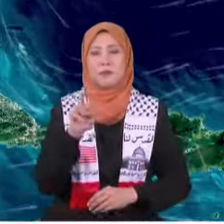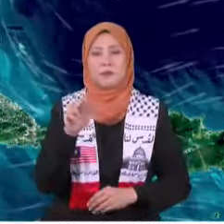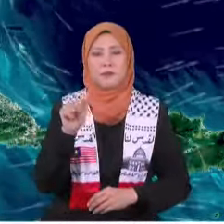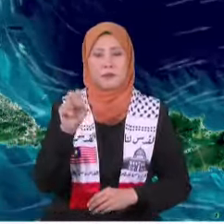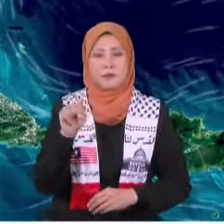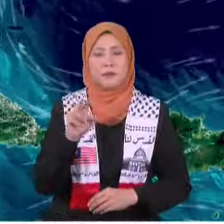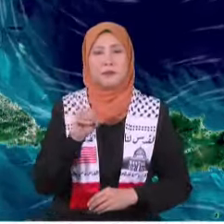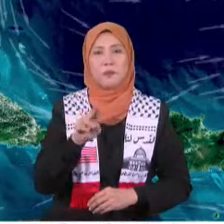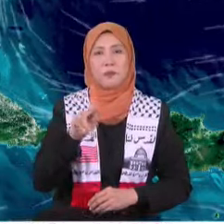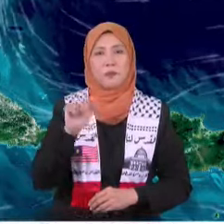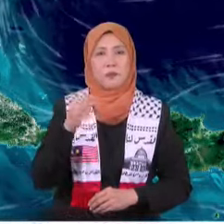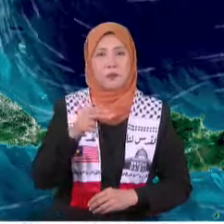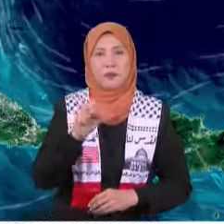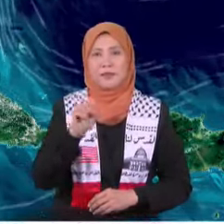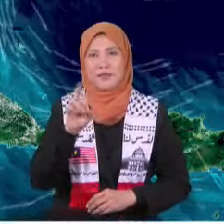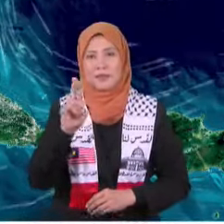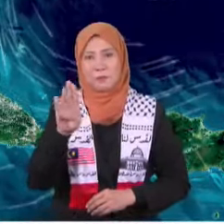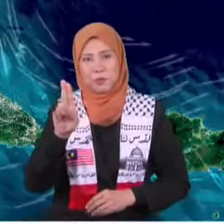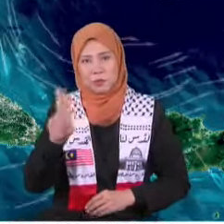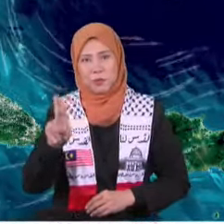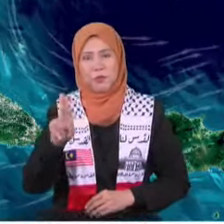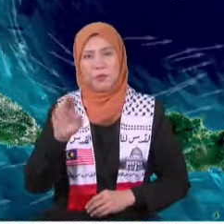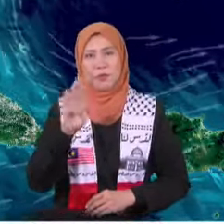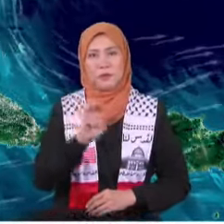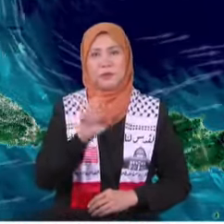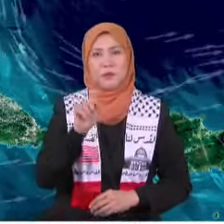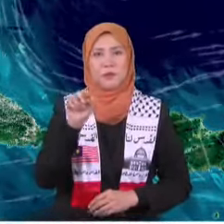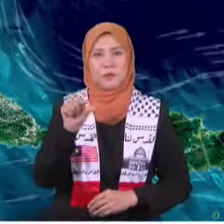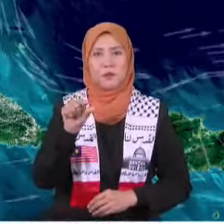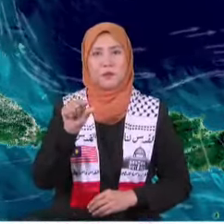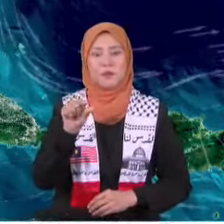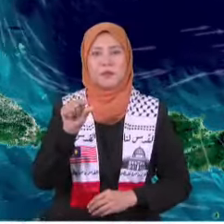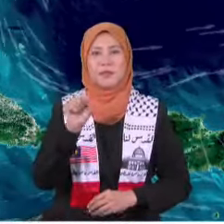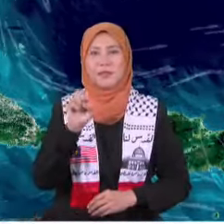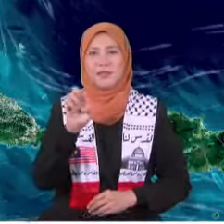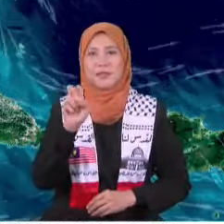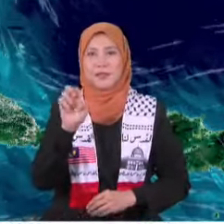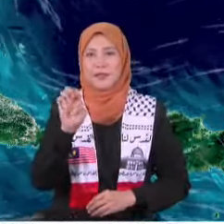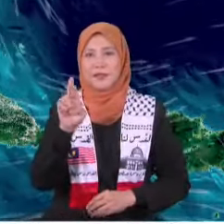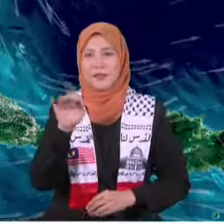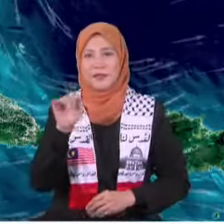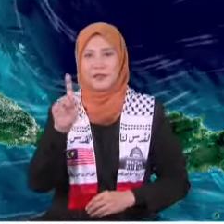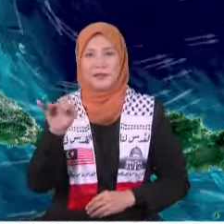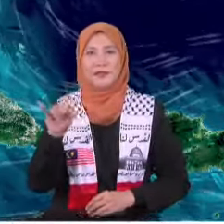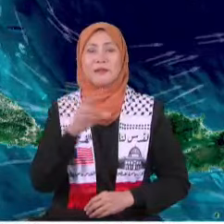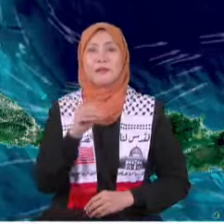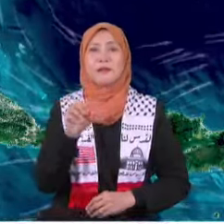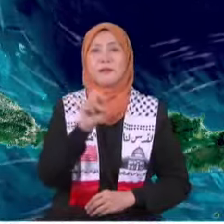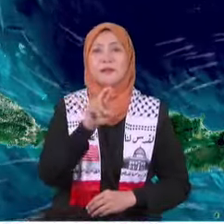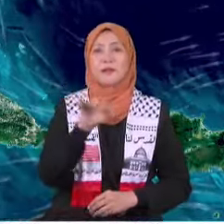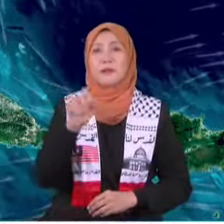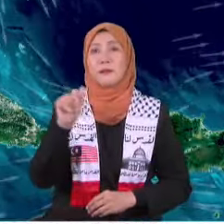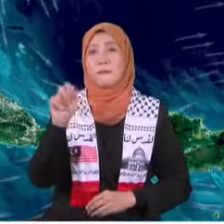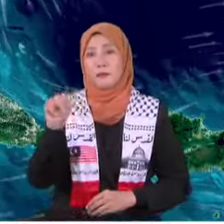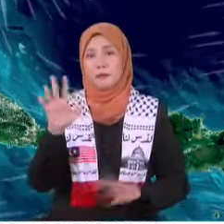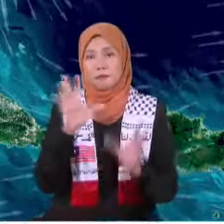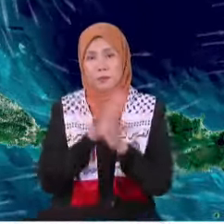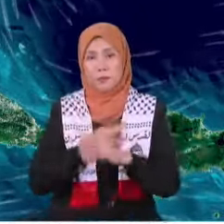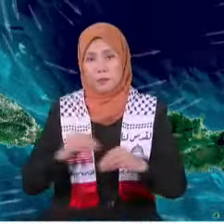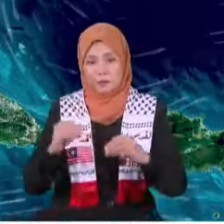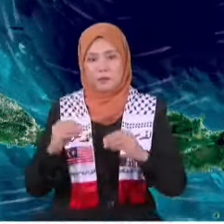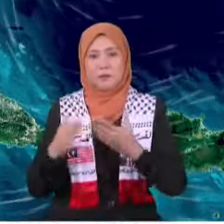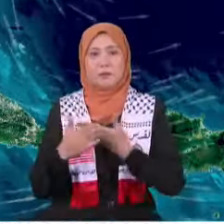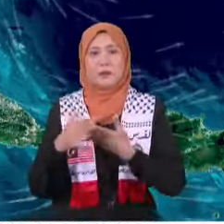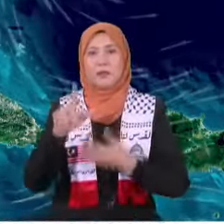bahagian Mukah, Sibu, Betung, Sarike dan juga Seri Aman, serta di utara di negeri Sarawak yang melibatkan